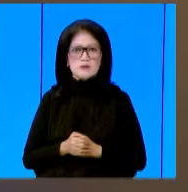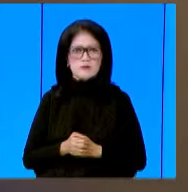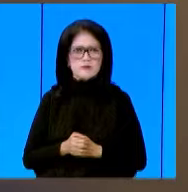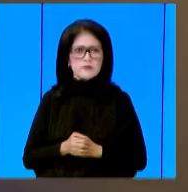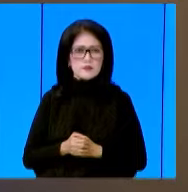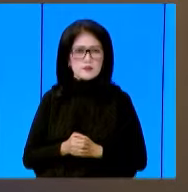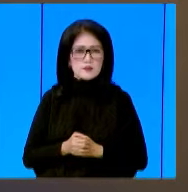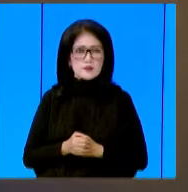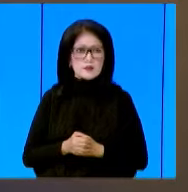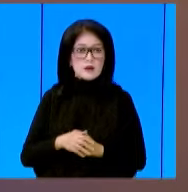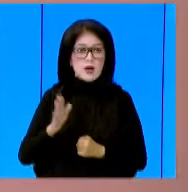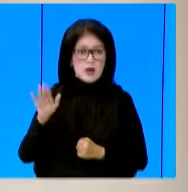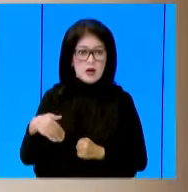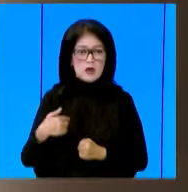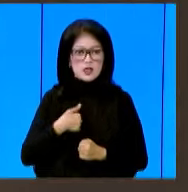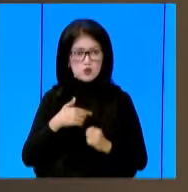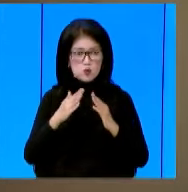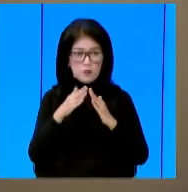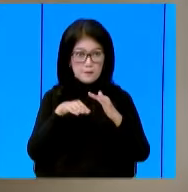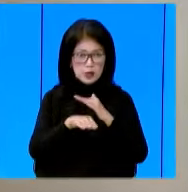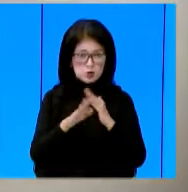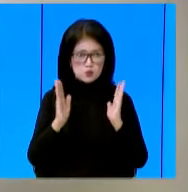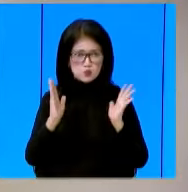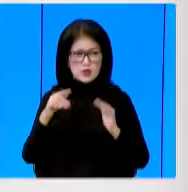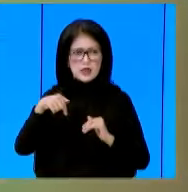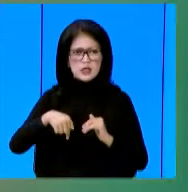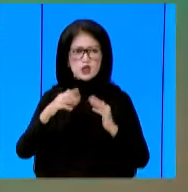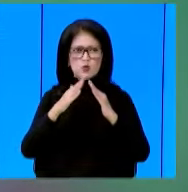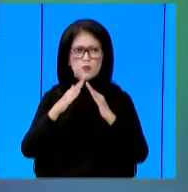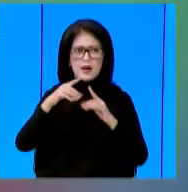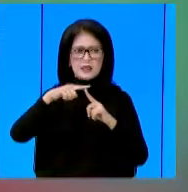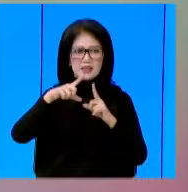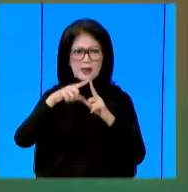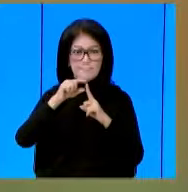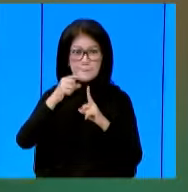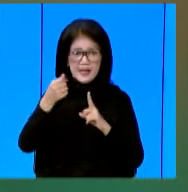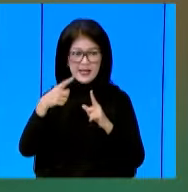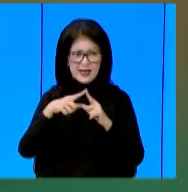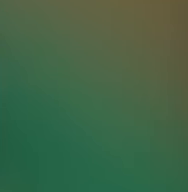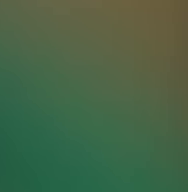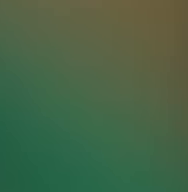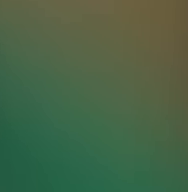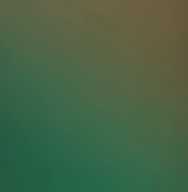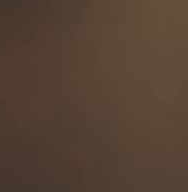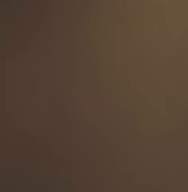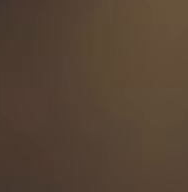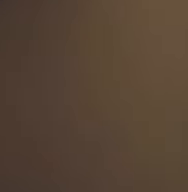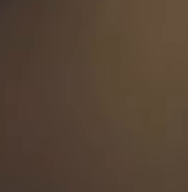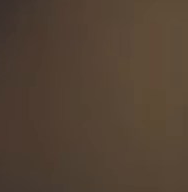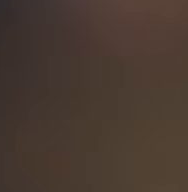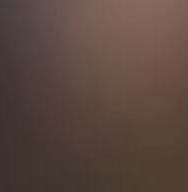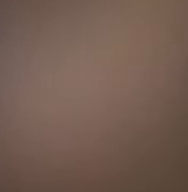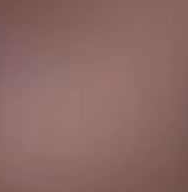Yo, akhirnya kita masuk juga. Jadi gue mendapatkan rumah Tapera ini setelah gaji gue dipotong selama 10 tahun. Dan